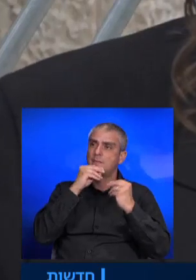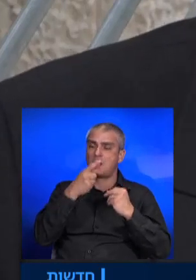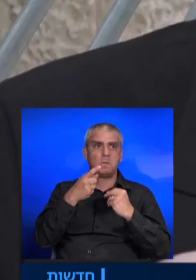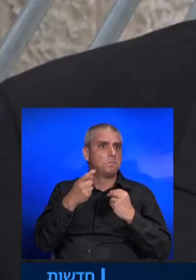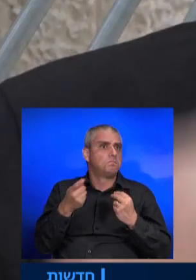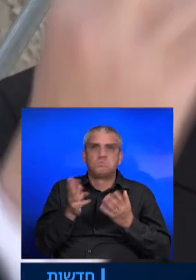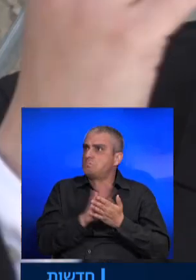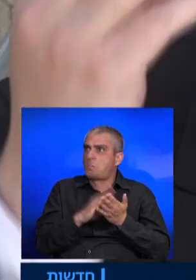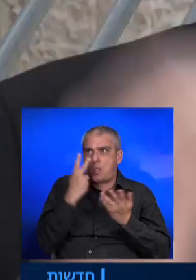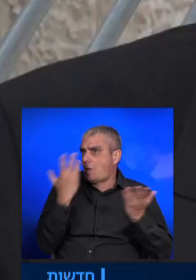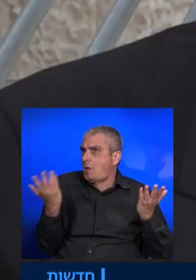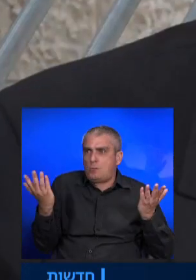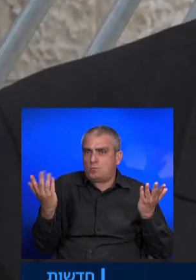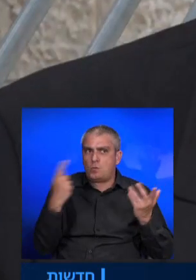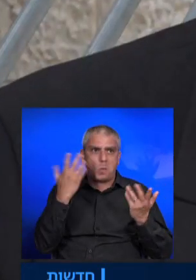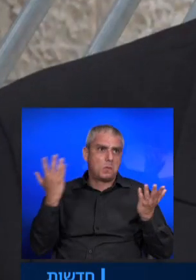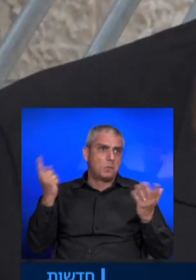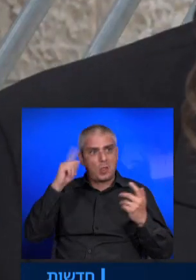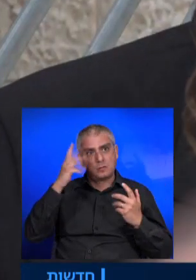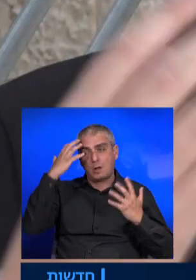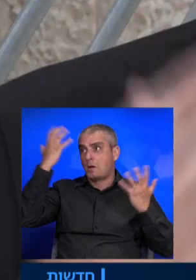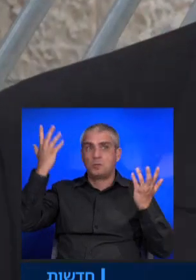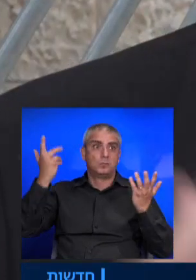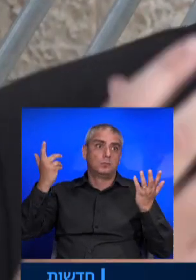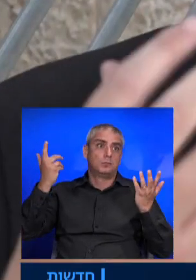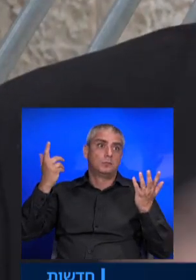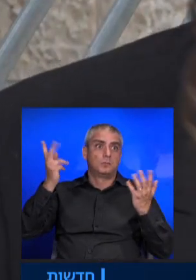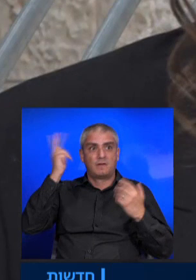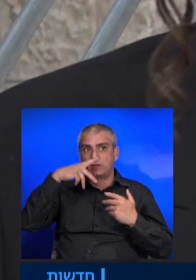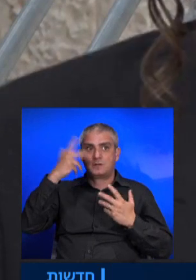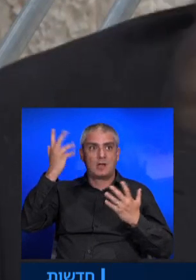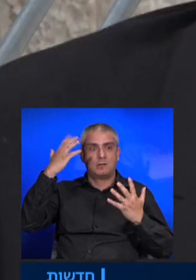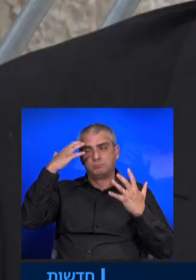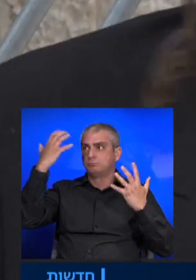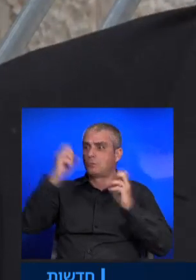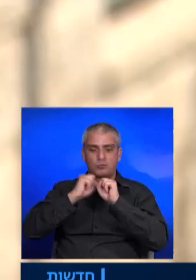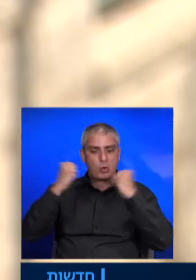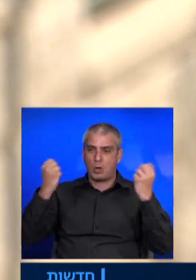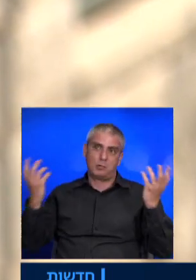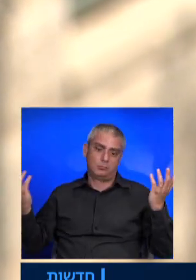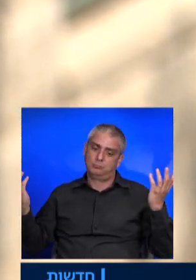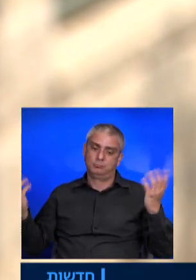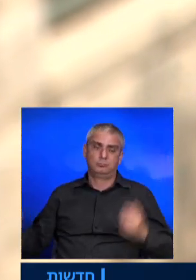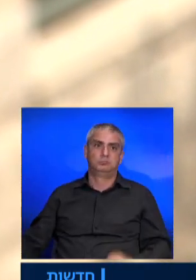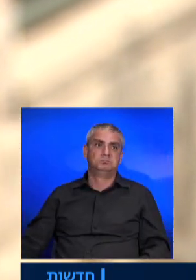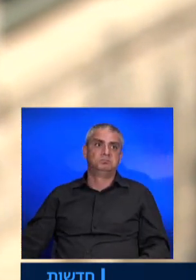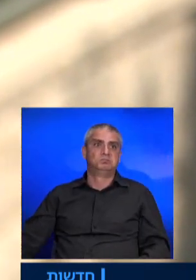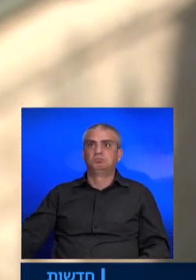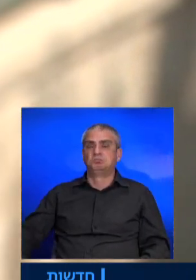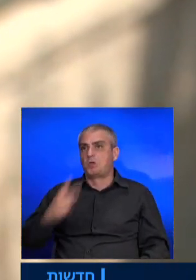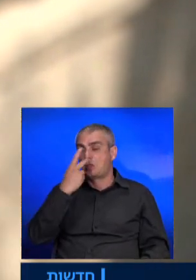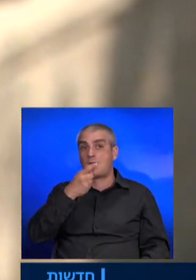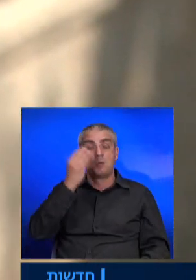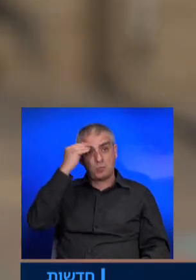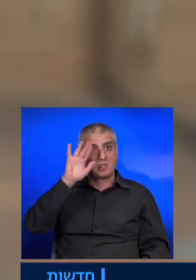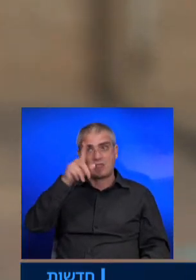נראה. הוא היה, הבנתי, מאוד גאון גדול, היה גאון, הבנתי, מאוד, אפילו עילוי. לא היה נראה. במודיעין עילית לא זוכרים